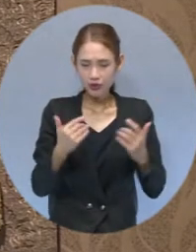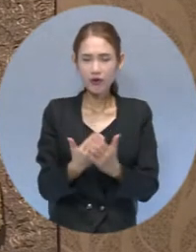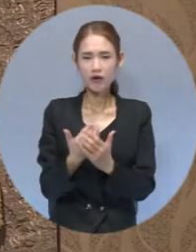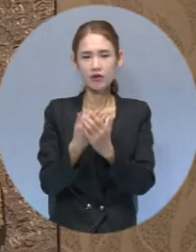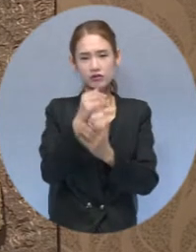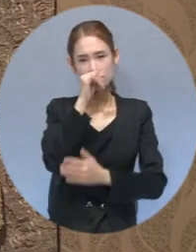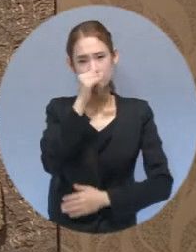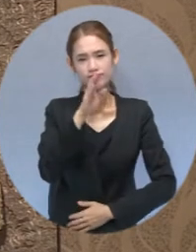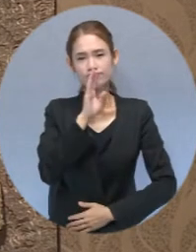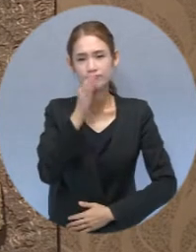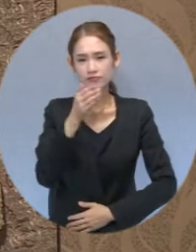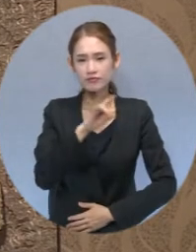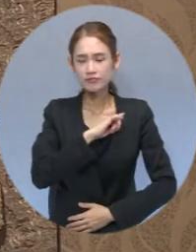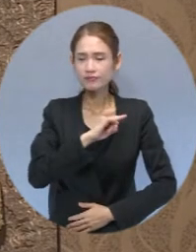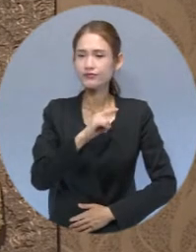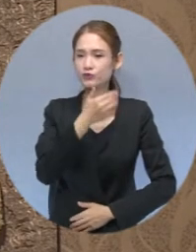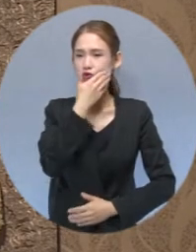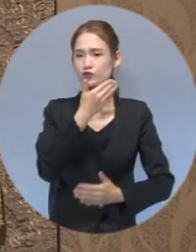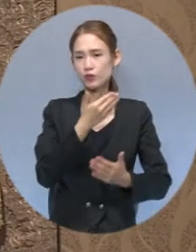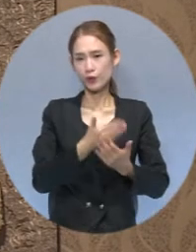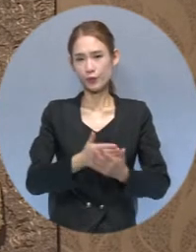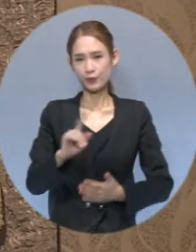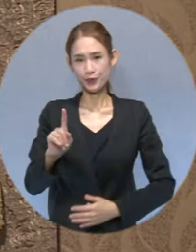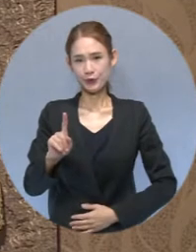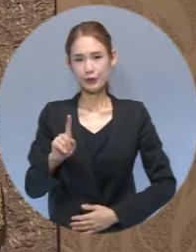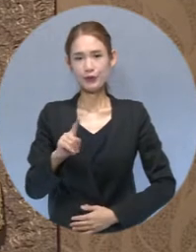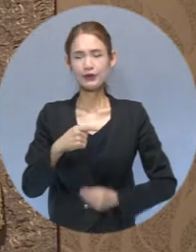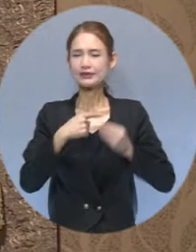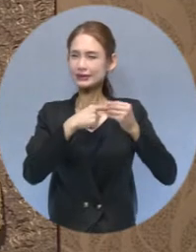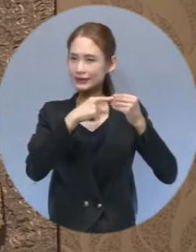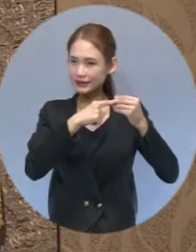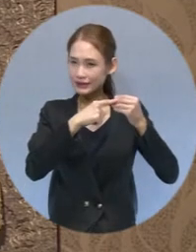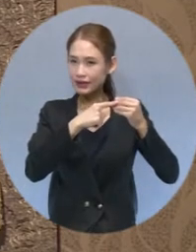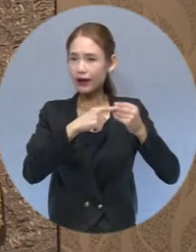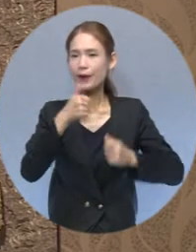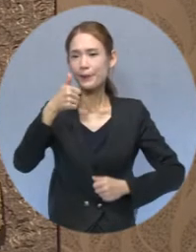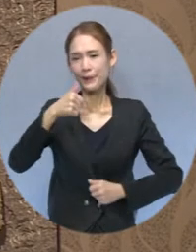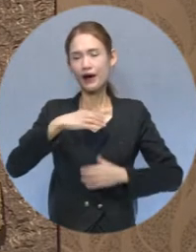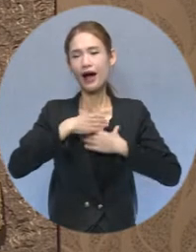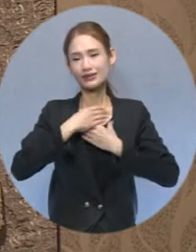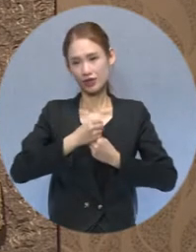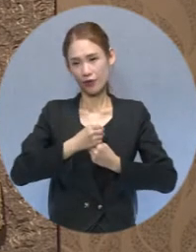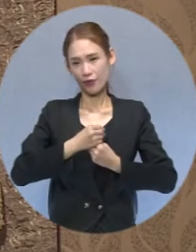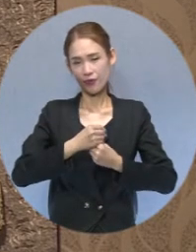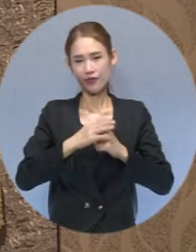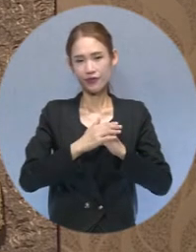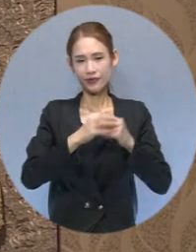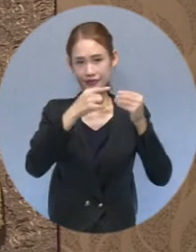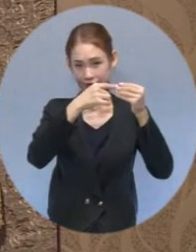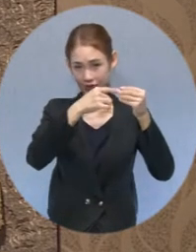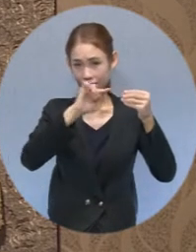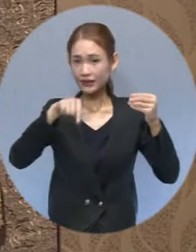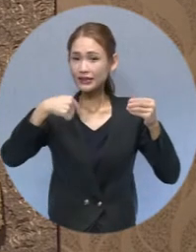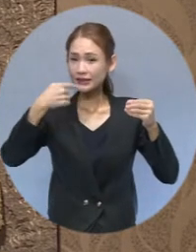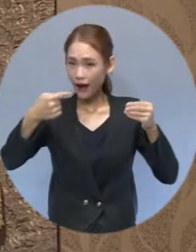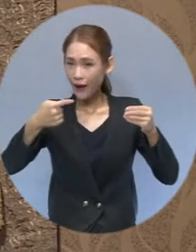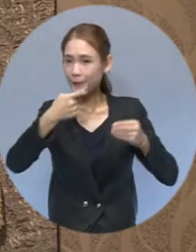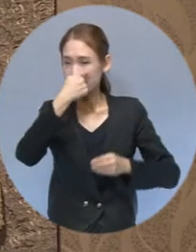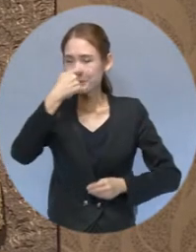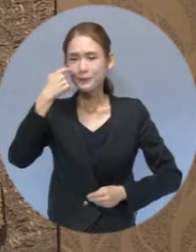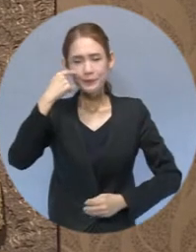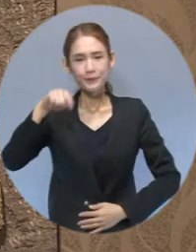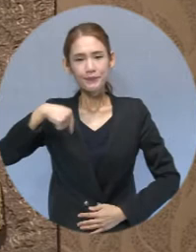텐데 그보다 앞서 제일 중요한 거는 안전이거든요. 그 안전을 최우선으로 하고 그것이 담보된